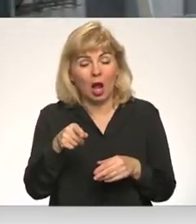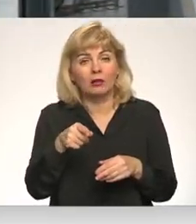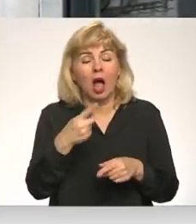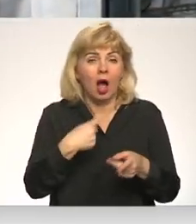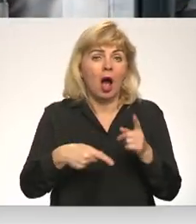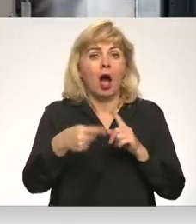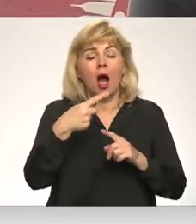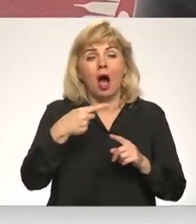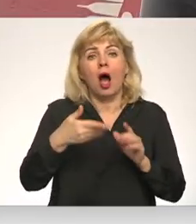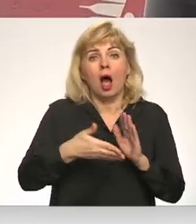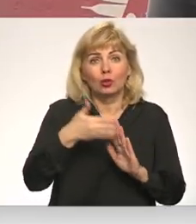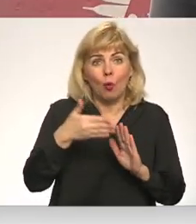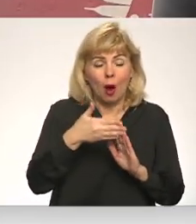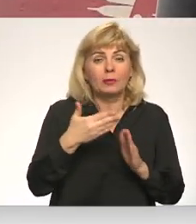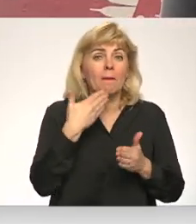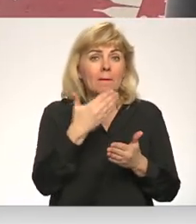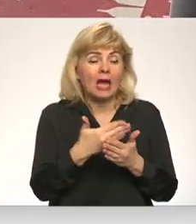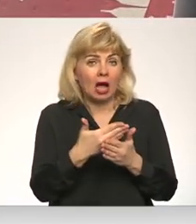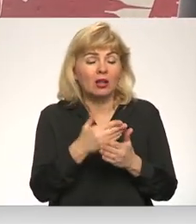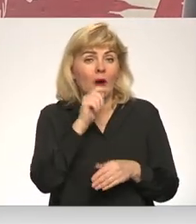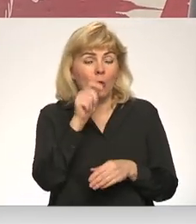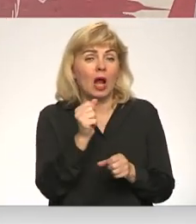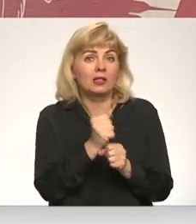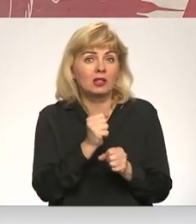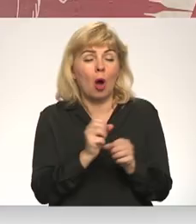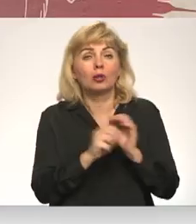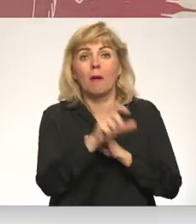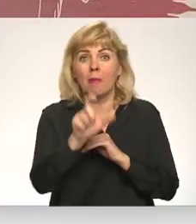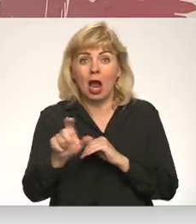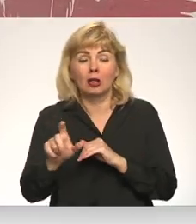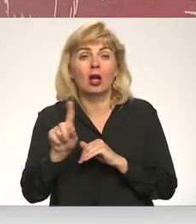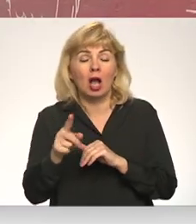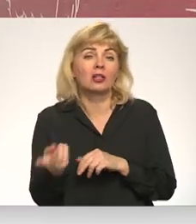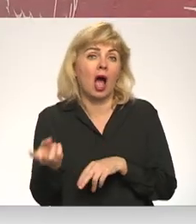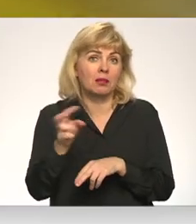atkopties. Tāpat uzņēmums piedāvā arī darbu Ukrainas bēgļiem, kas nokļuvuši Latvijā.